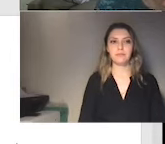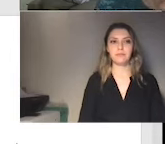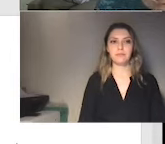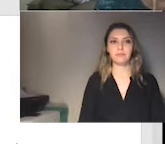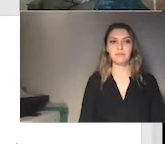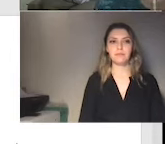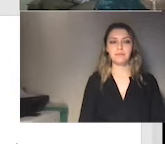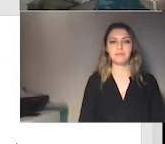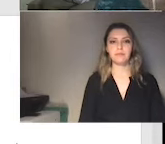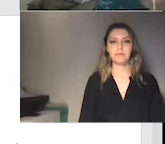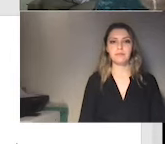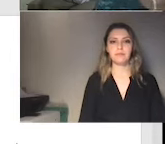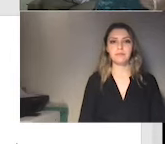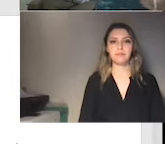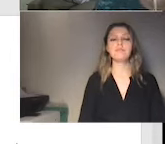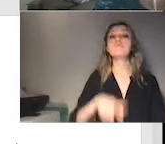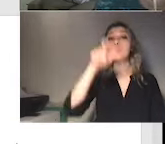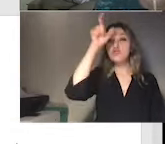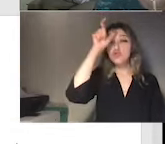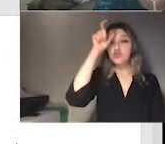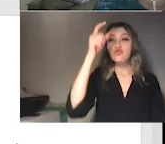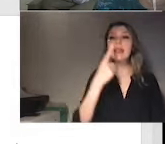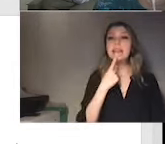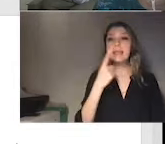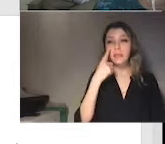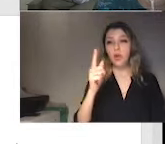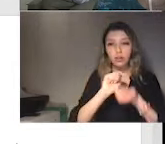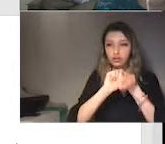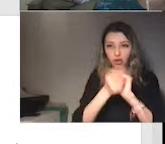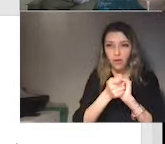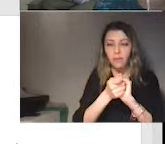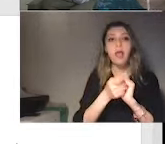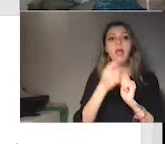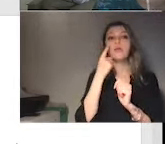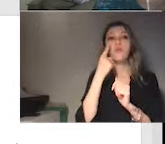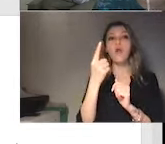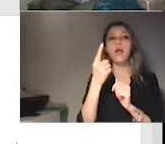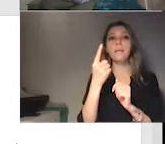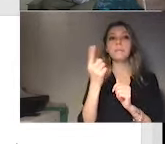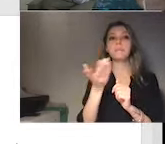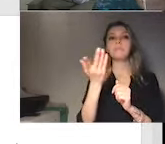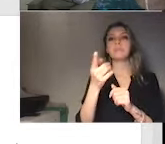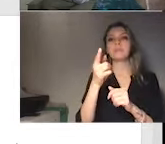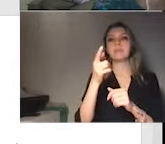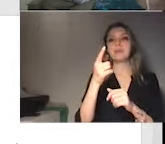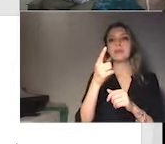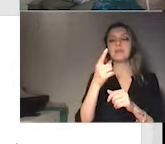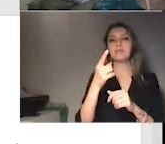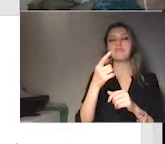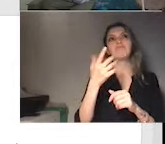Türkçeye de çevirme bakımından kendi raporunu çevirse bile aslında gayri resmi,